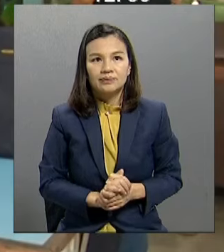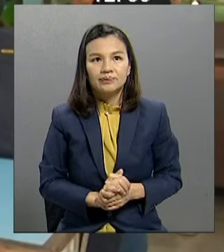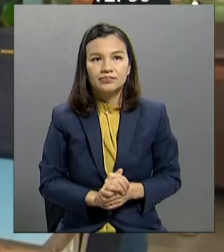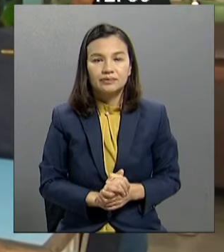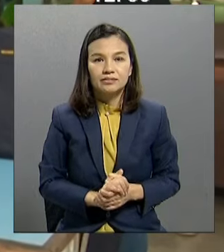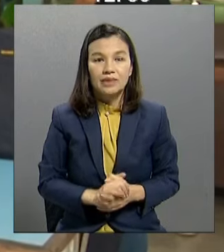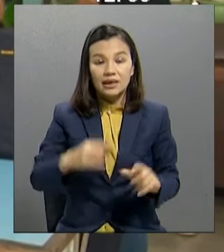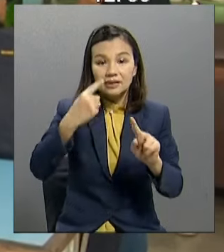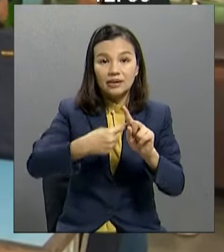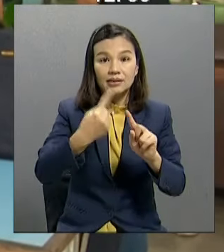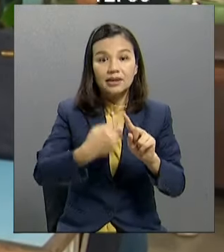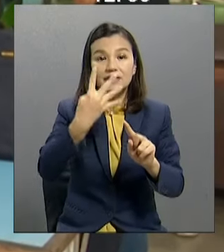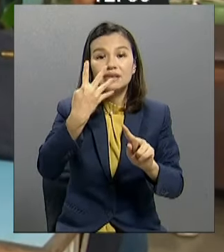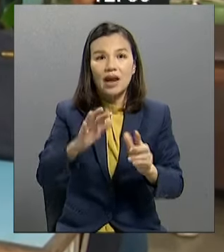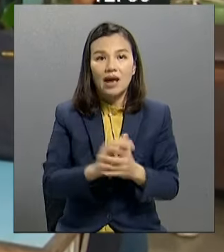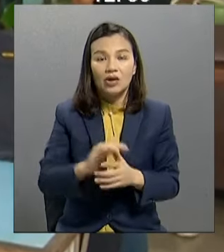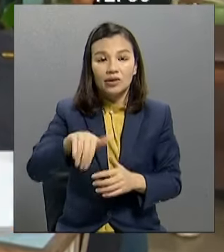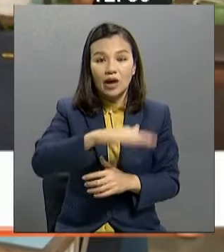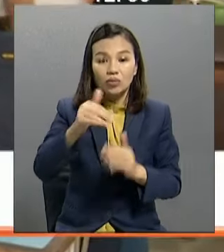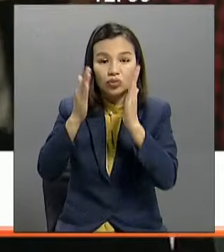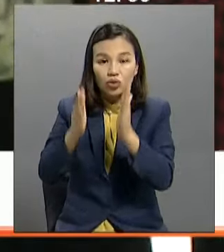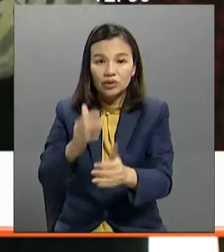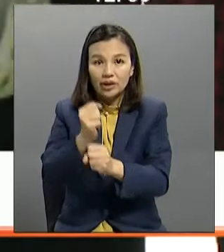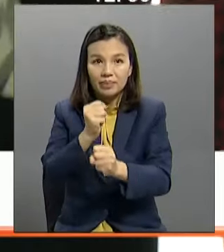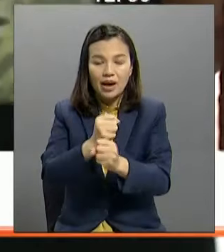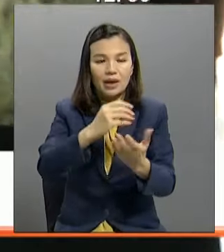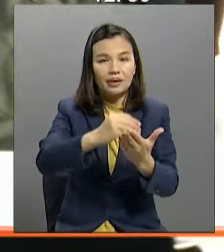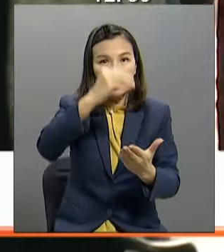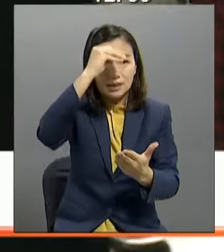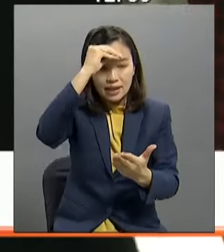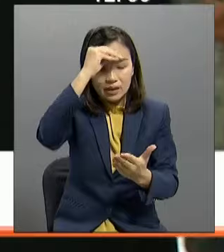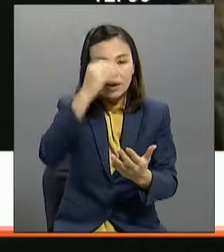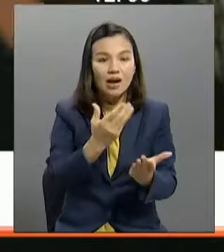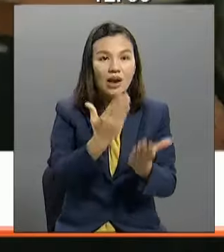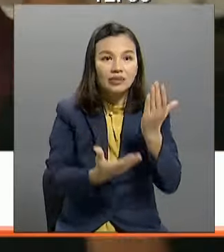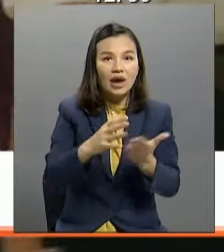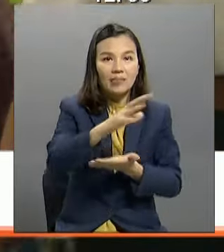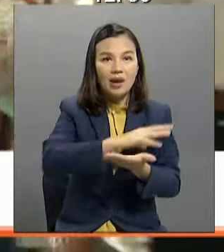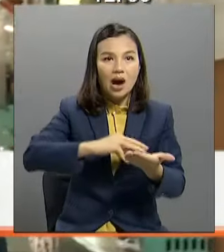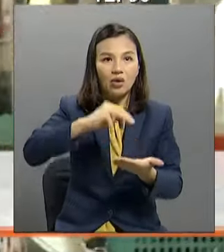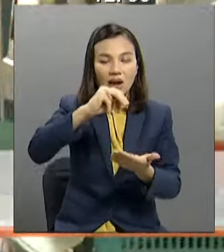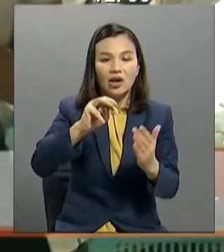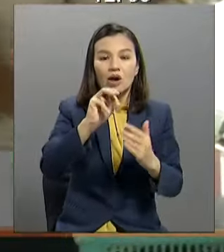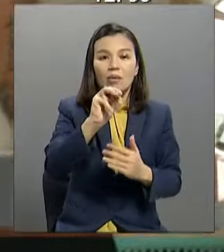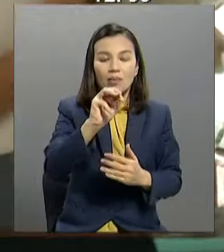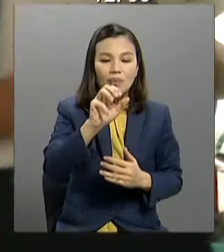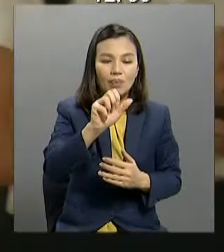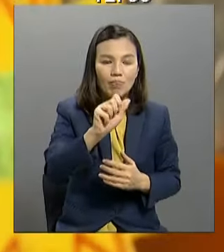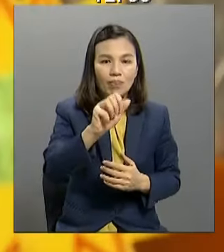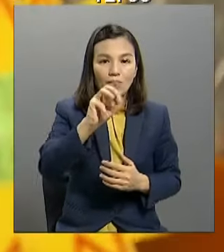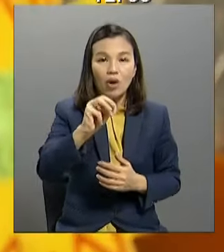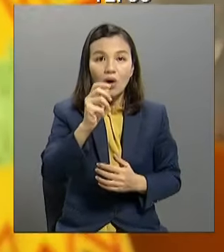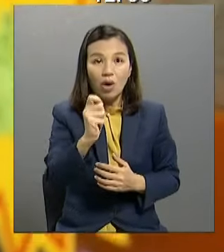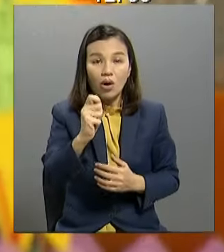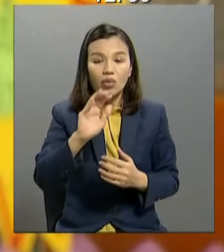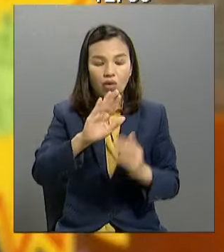กว่า4เดือนแล้วที่บุคลากรและเหล่านักศึกษามหาวิทยาลัยสงขลานครินทร์วิทยาเขตหาดใหญ่จังหวัดสงขลา